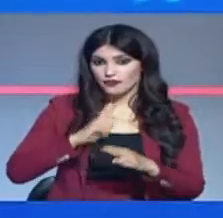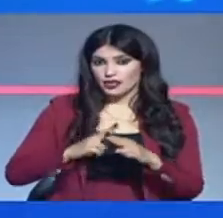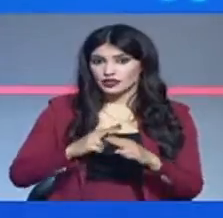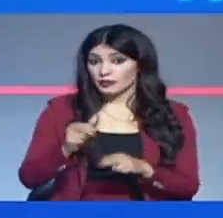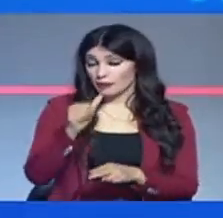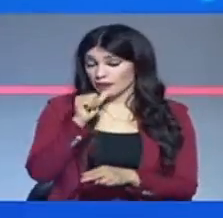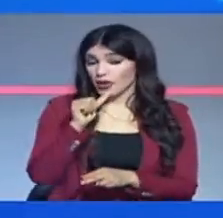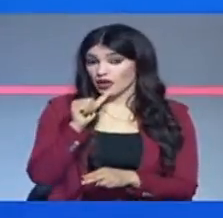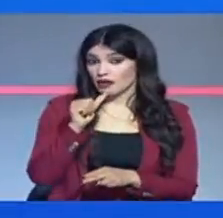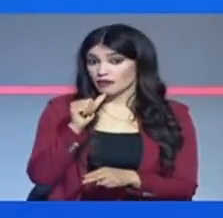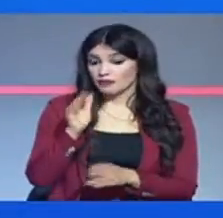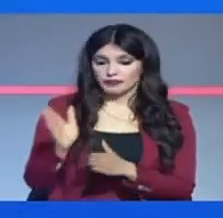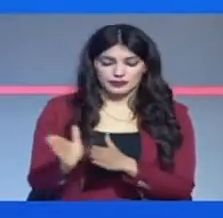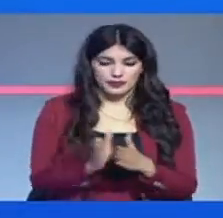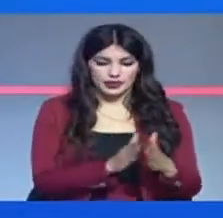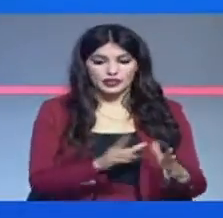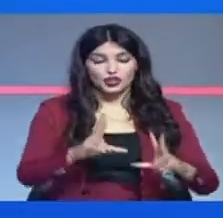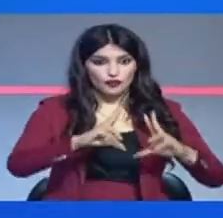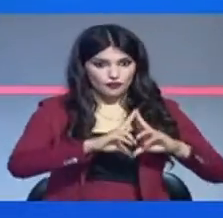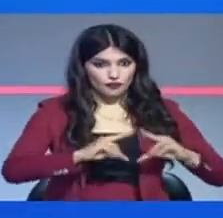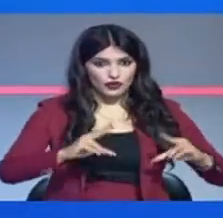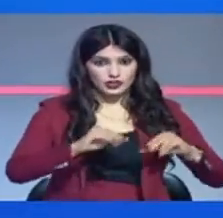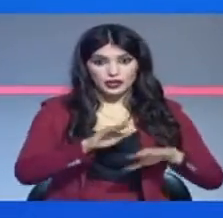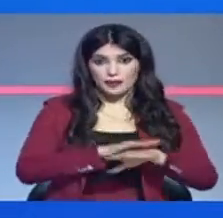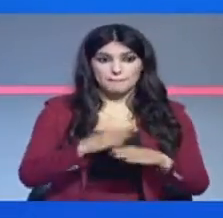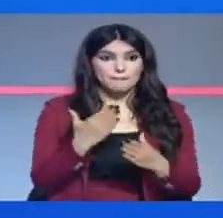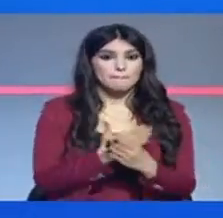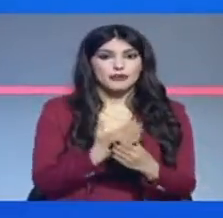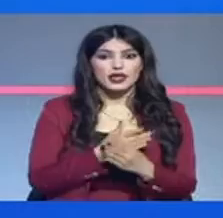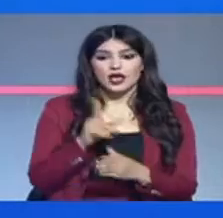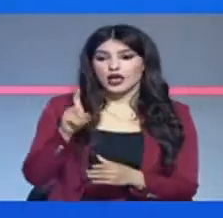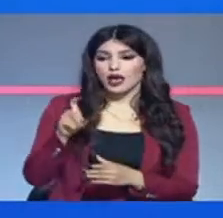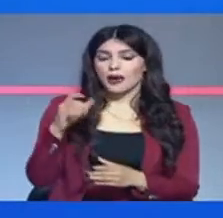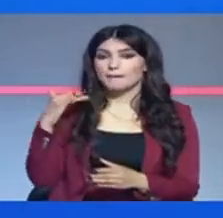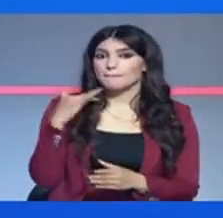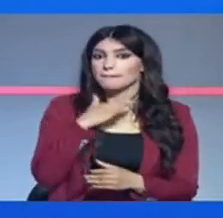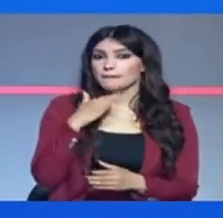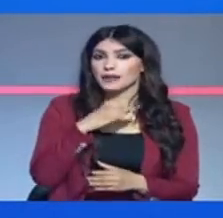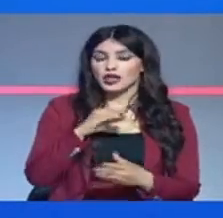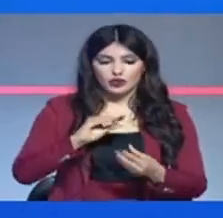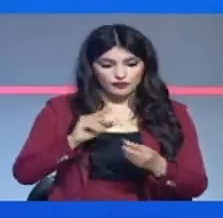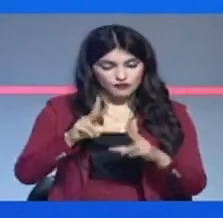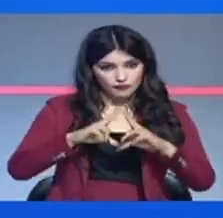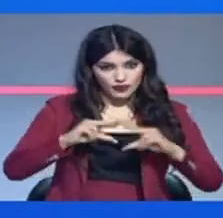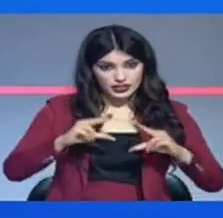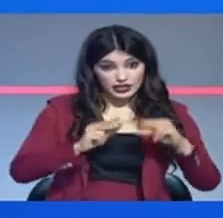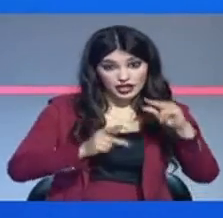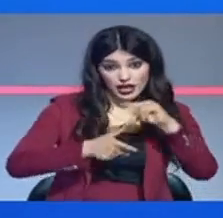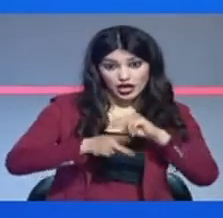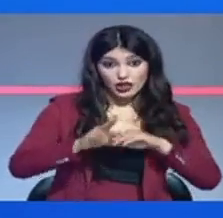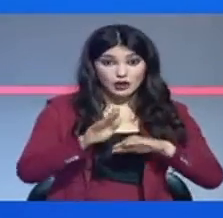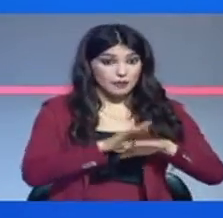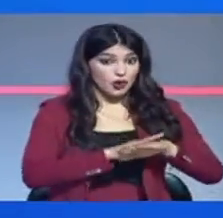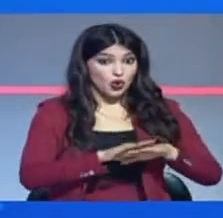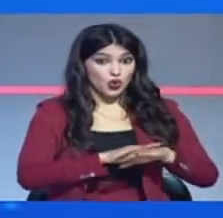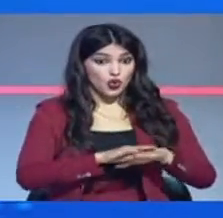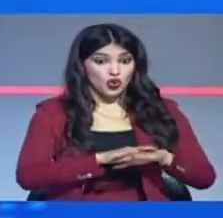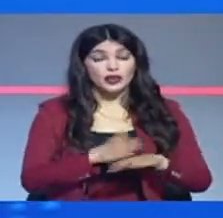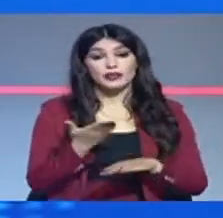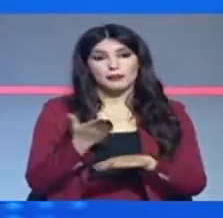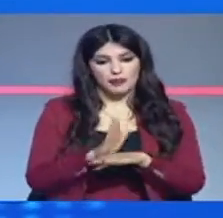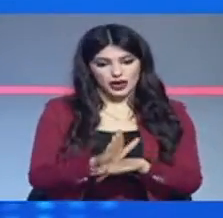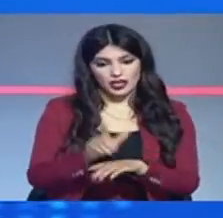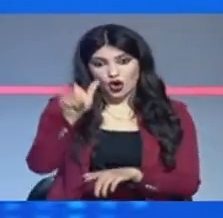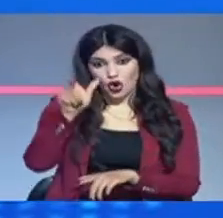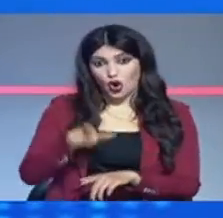اذن وقفه على تفاصيل ملف ملابسات ما يعرف حتى الان في خصوص نقف ها مع